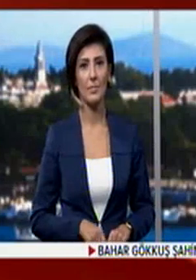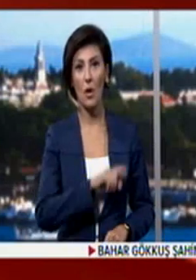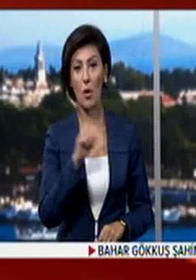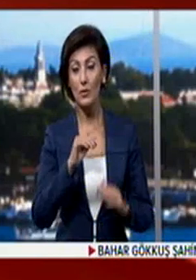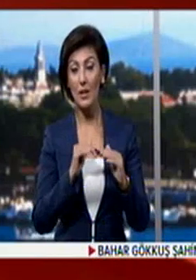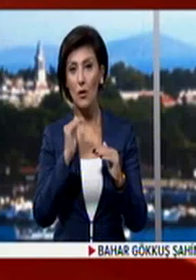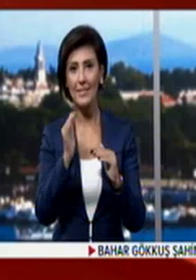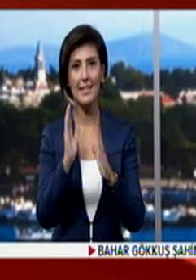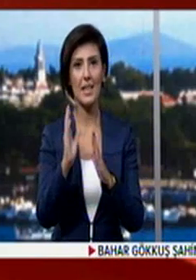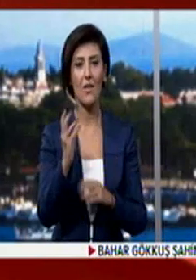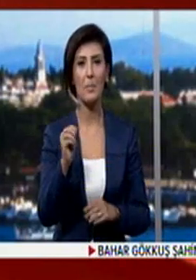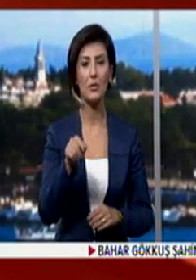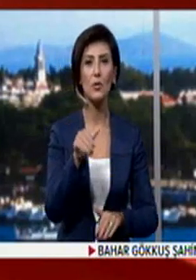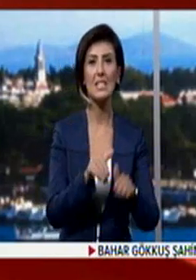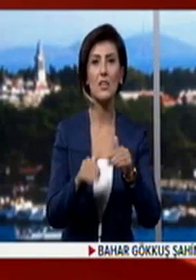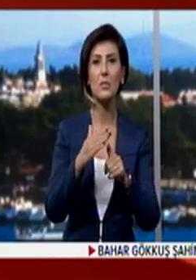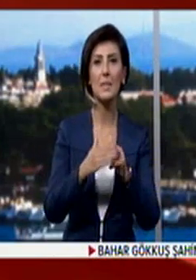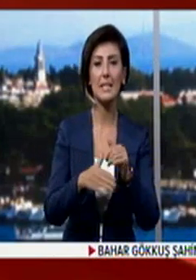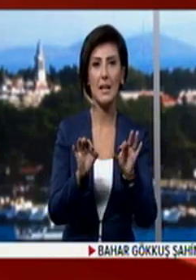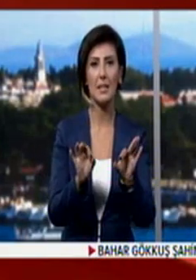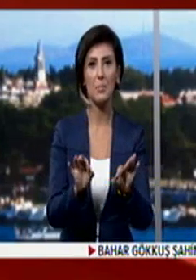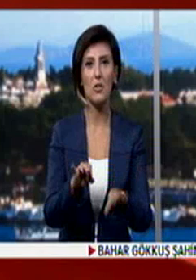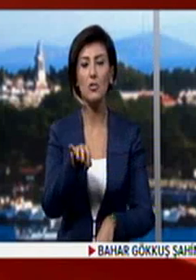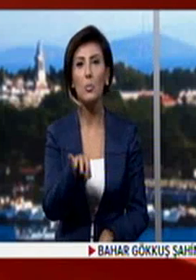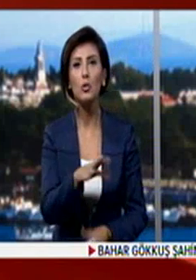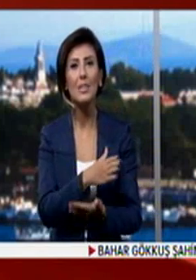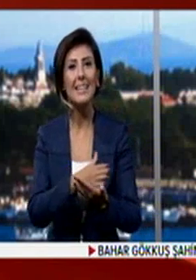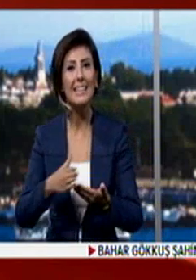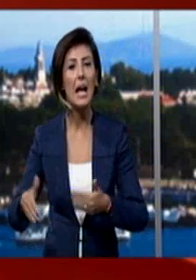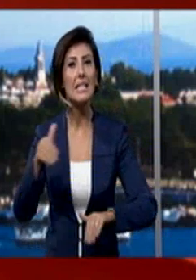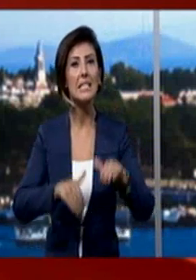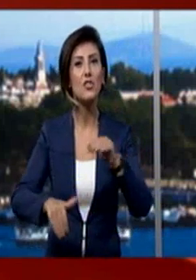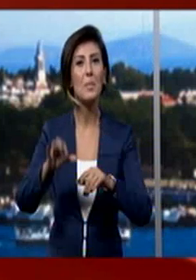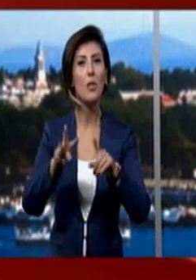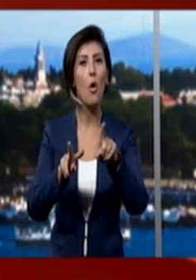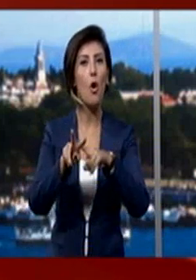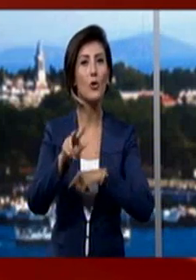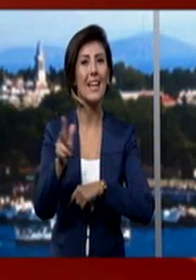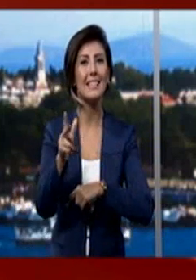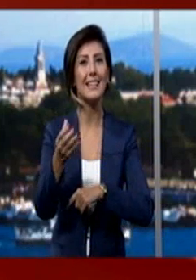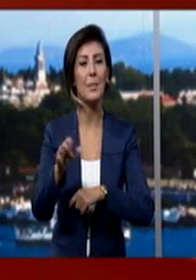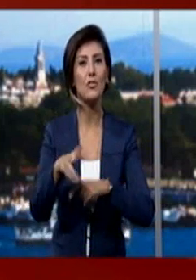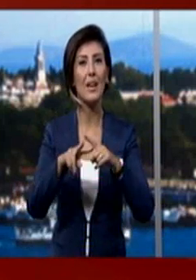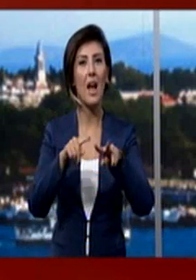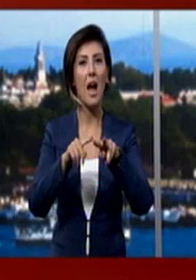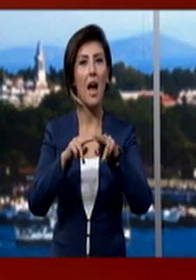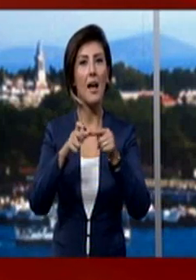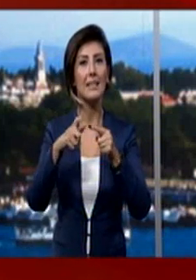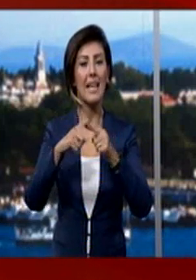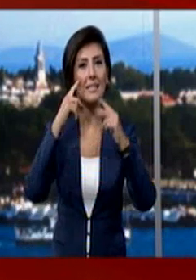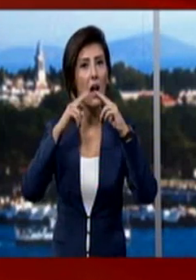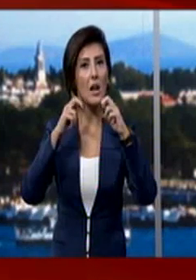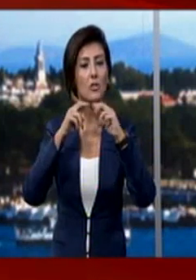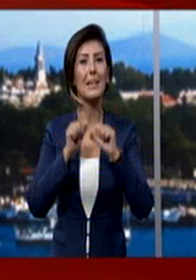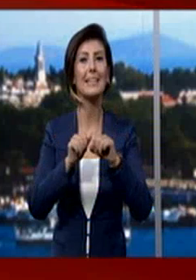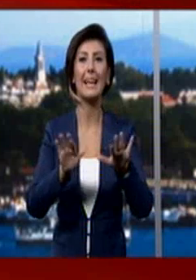Ondan ötesi devam ediyor. Seçim yasakları başladı. Bugünden itibaren seçmenin oyunu etkileyebilecek anket ve